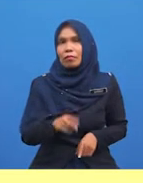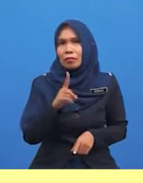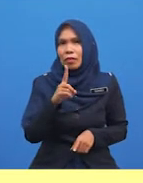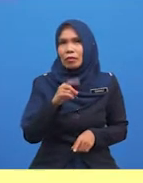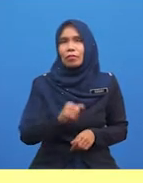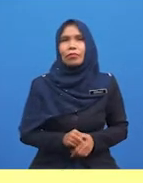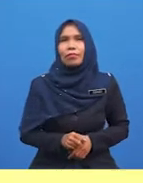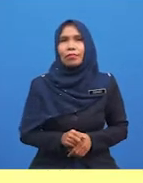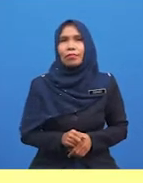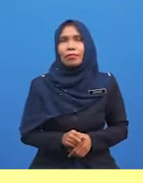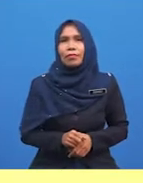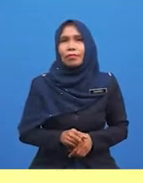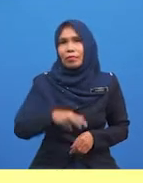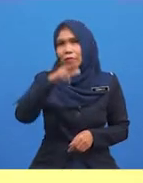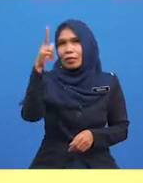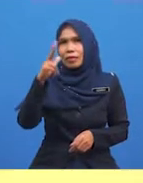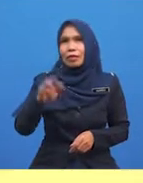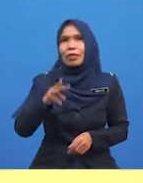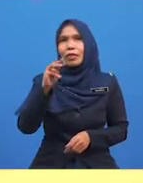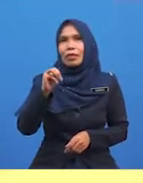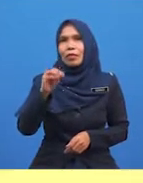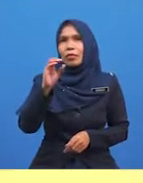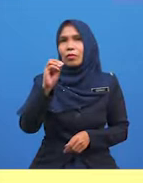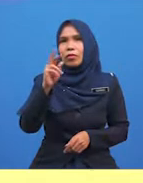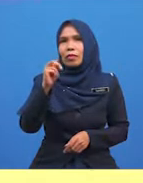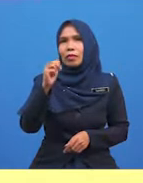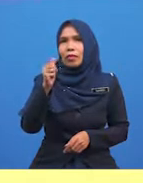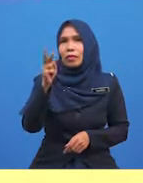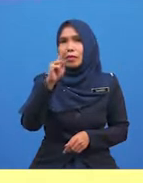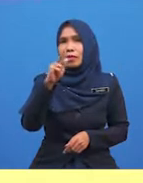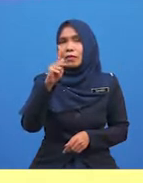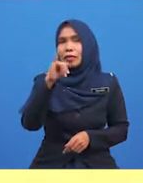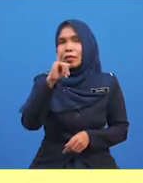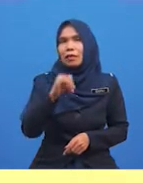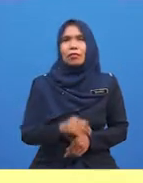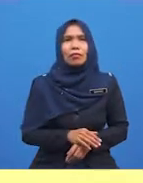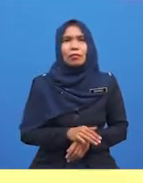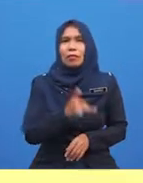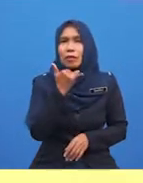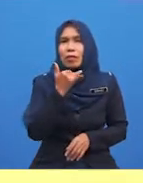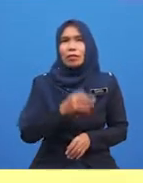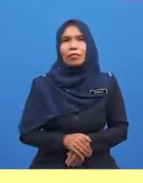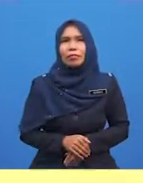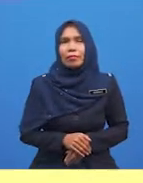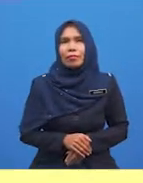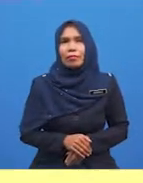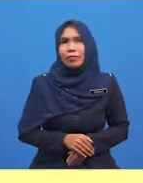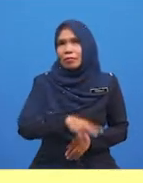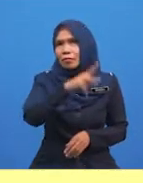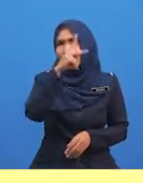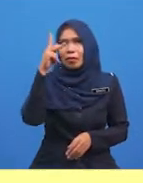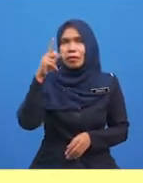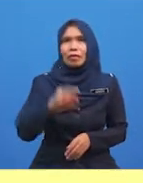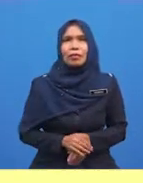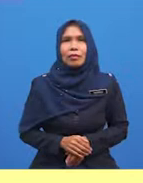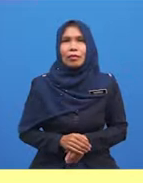kerajaan monarki tidak tepat sebagai jawapan bagi soalan ini kerana bentuk kerajaan ini